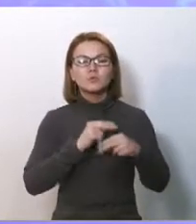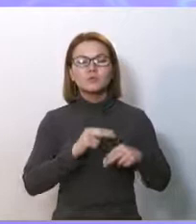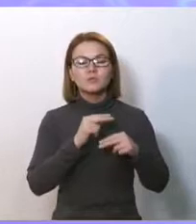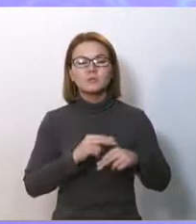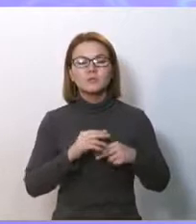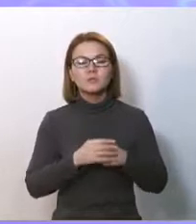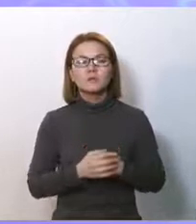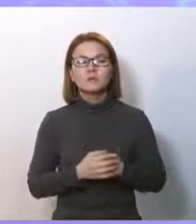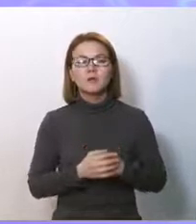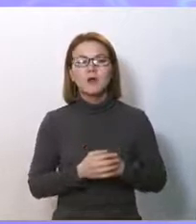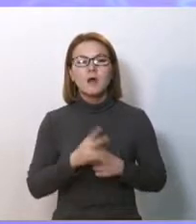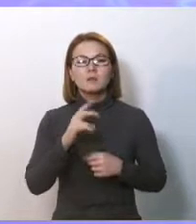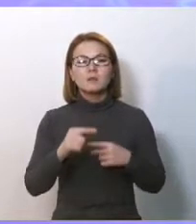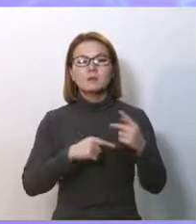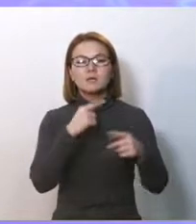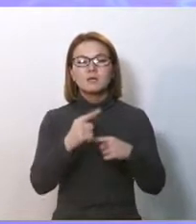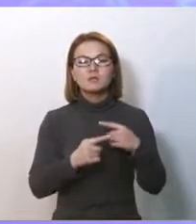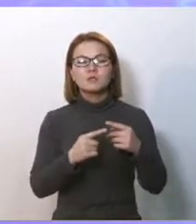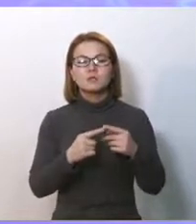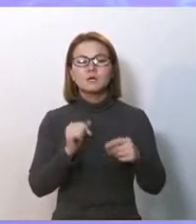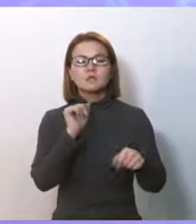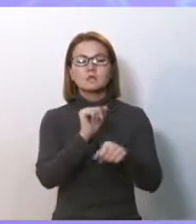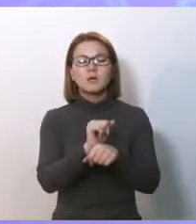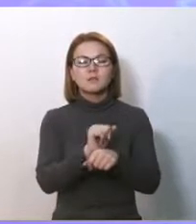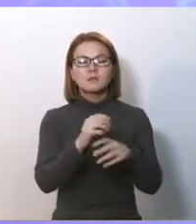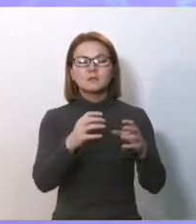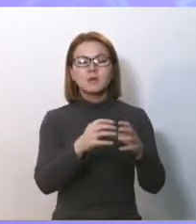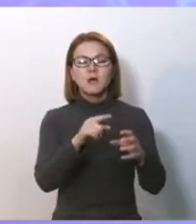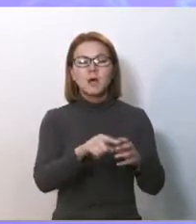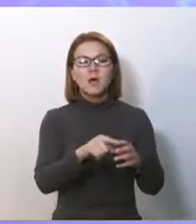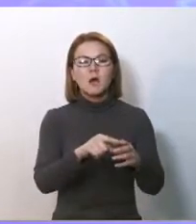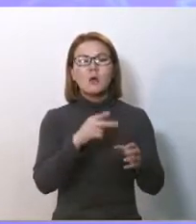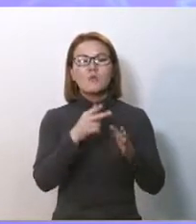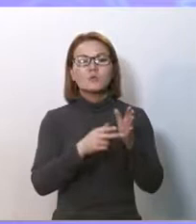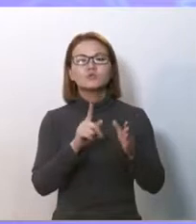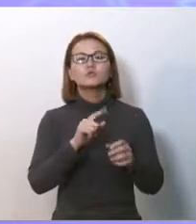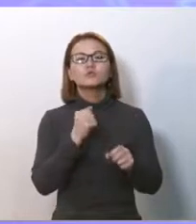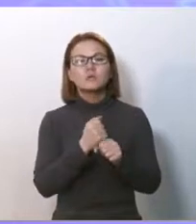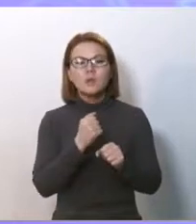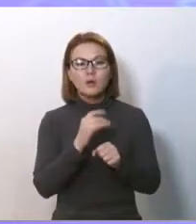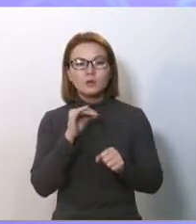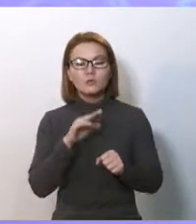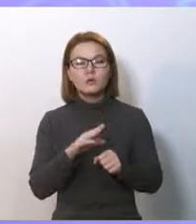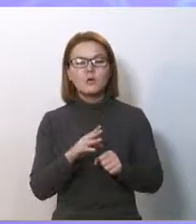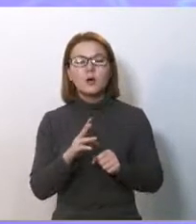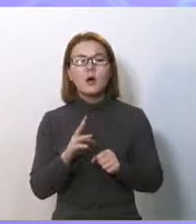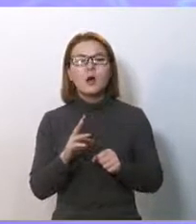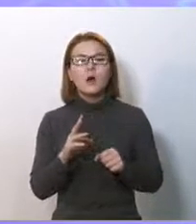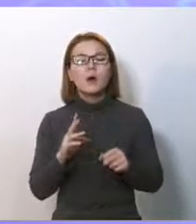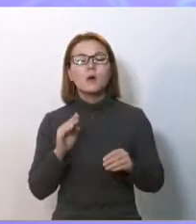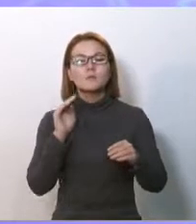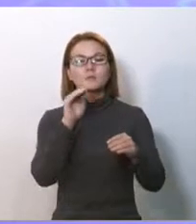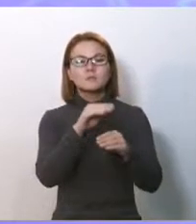трудиться. На следующей станции к составу поезда что сделают?